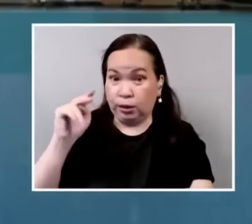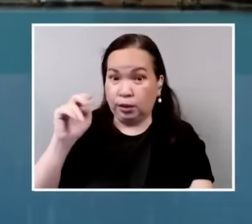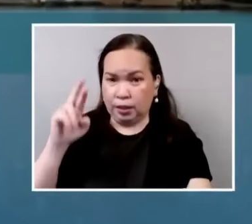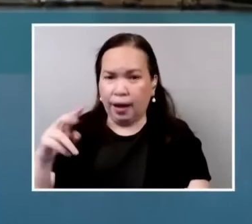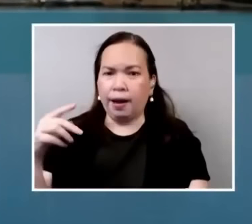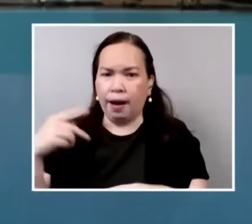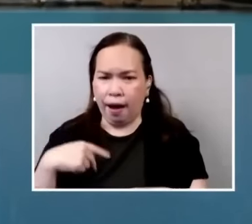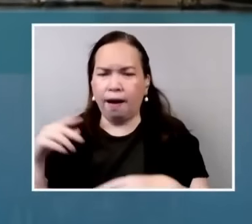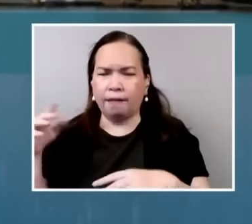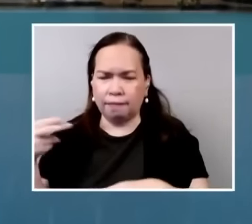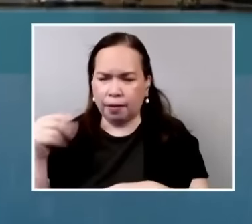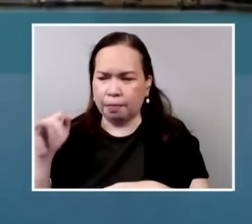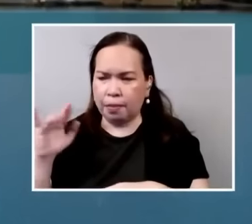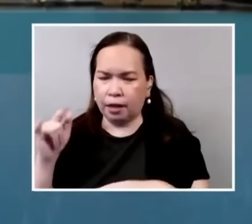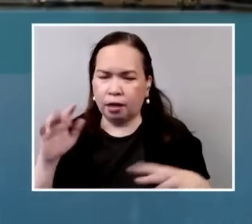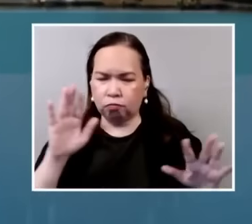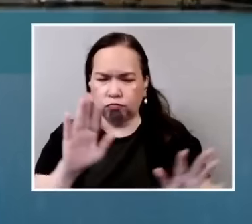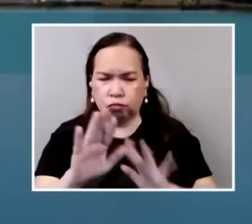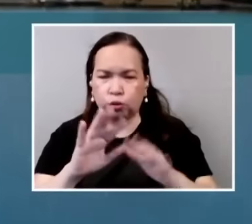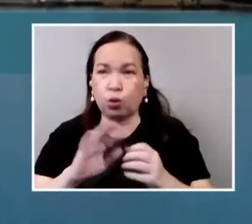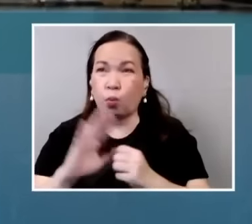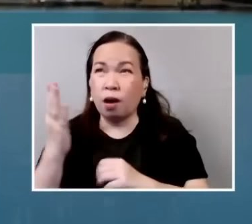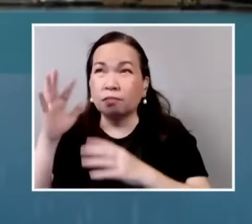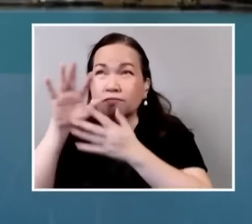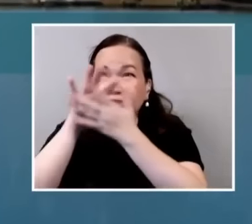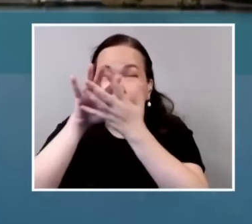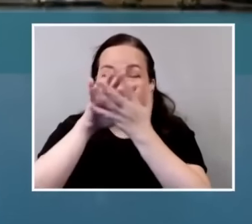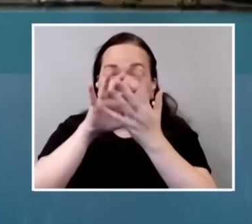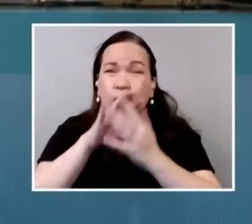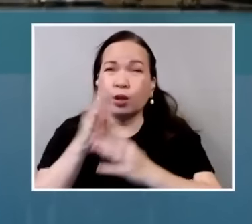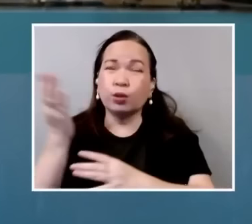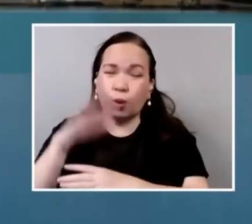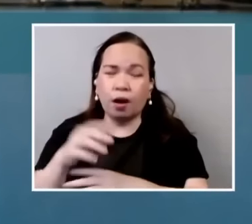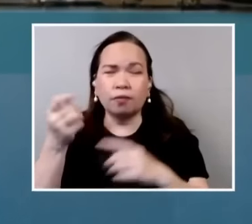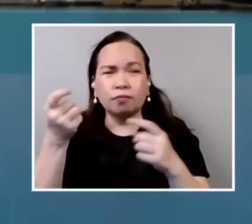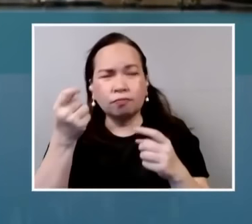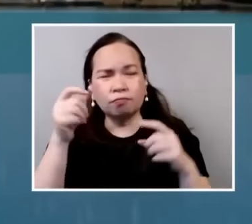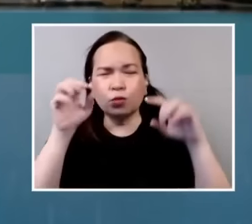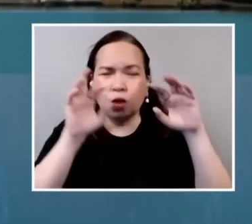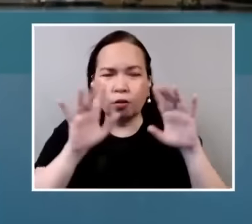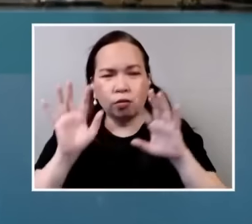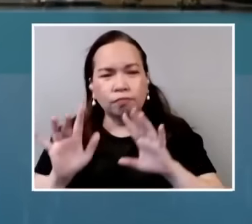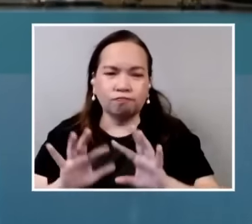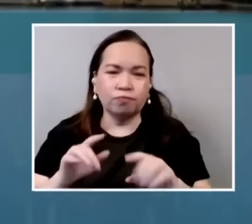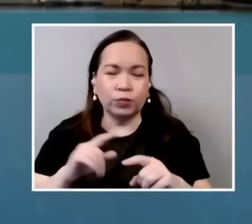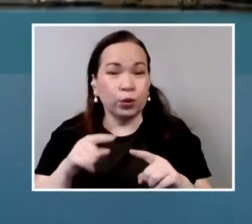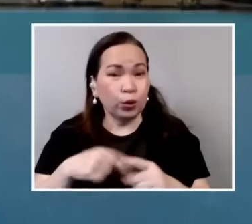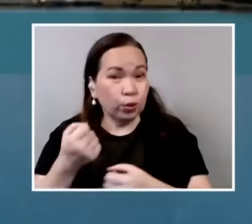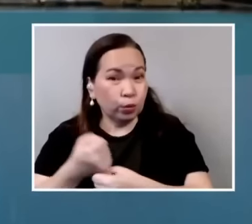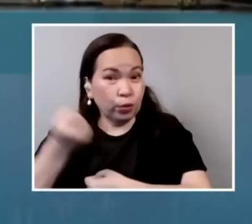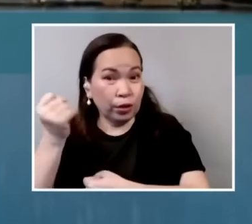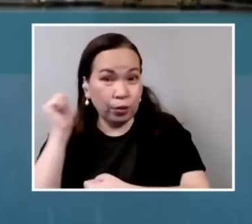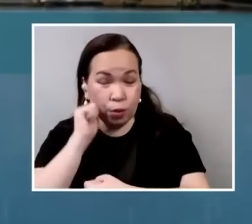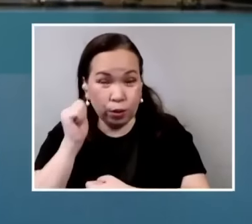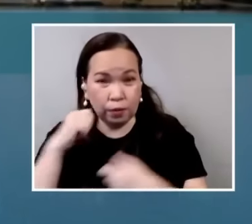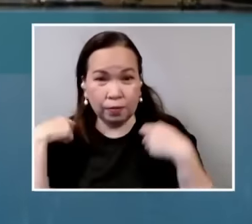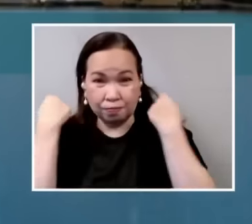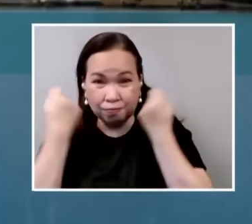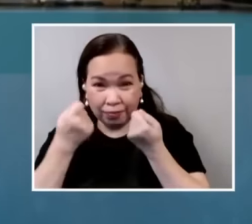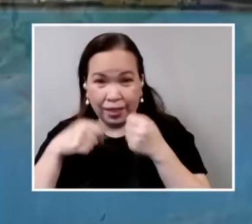kaya mula umaga ay makulimlim na at buong araw may aasahang mga pag-ulan kaya huwag kalimutan ang inyong mga payong, kapote at